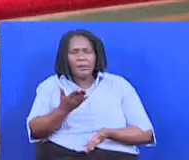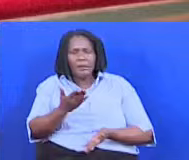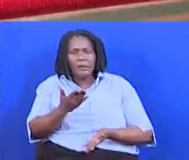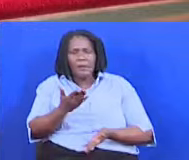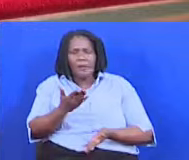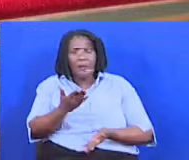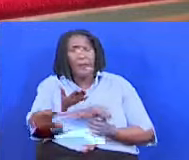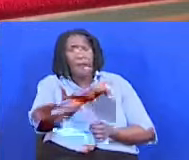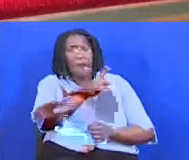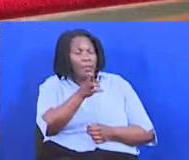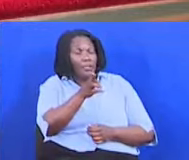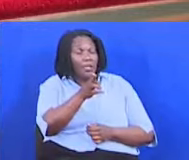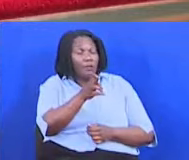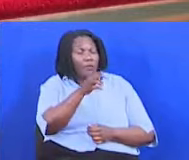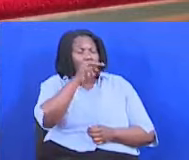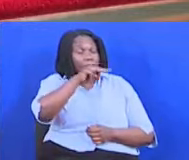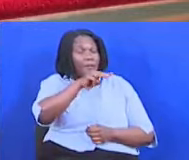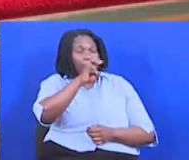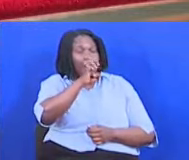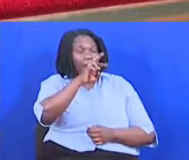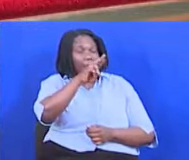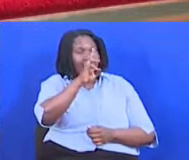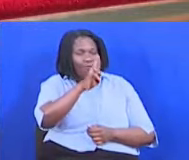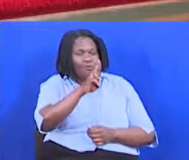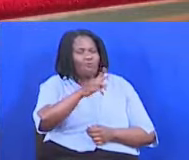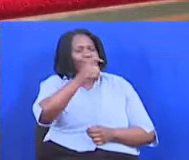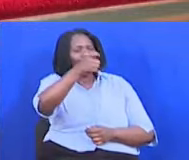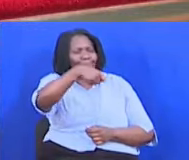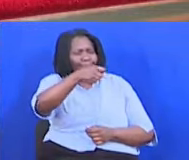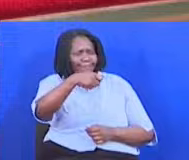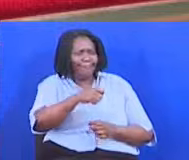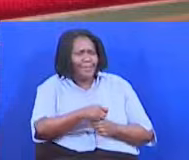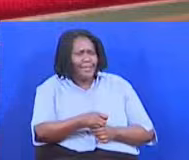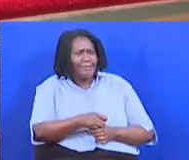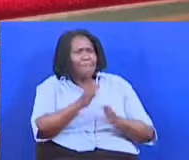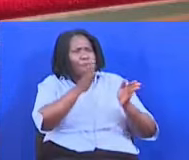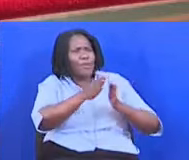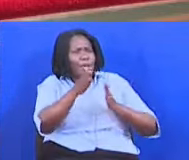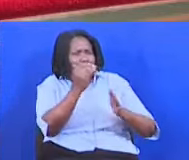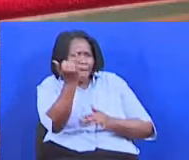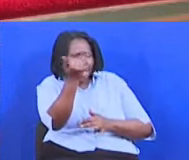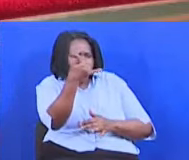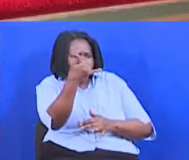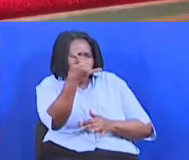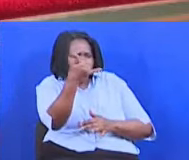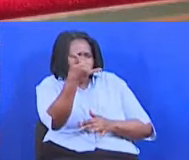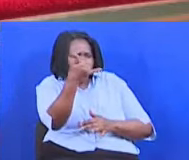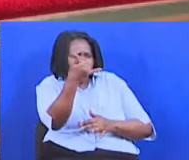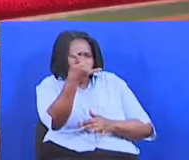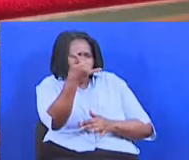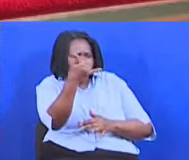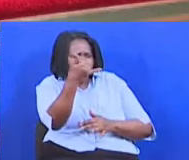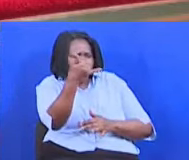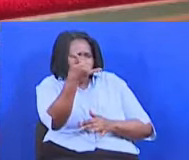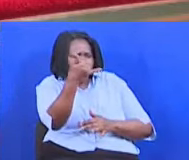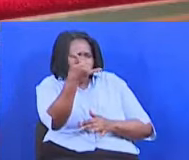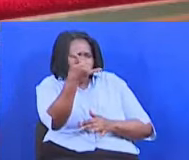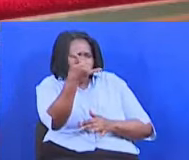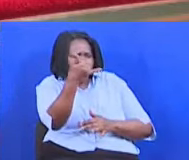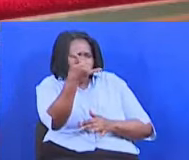Meru kwa kupitia Mheshimiwa Mbunge Palanje kwa kuandaa michoro na kuwasilisha ofisi